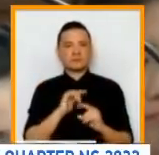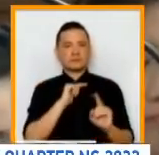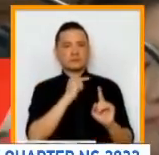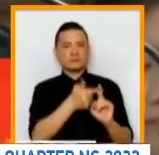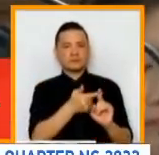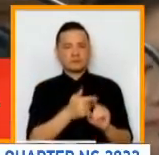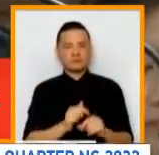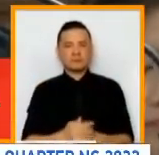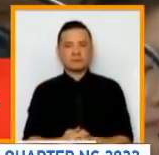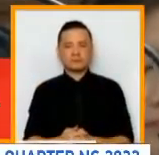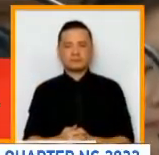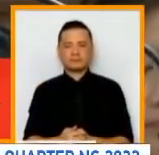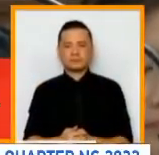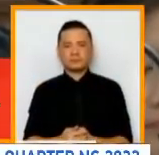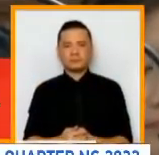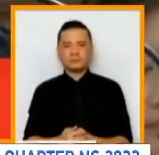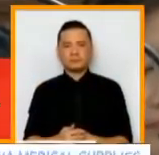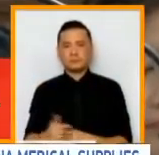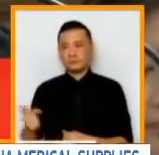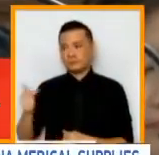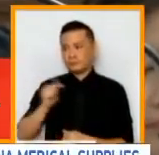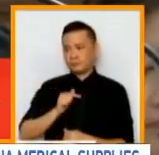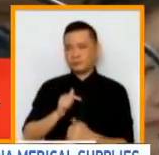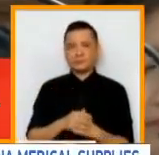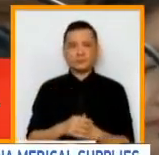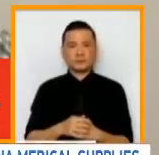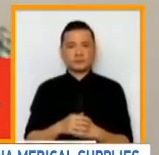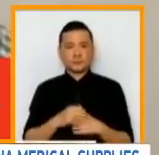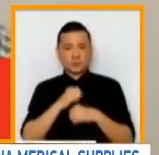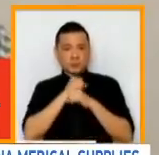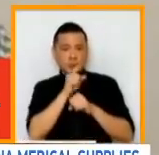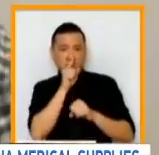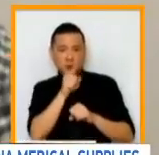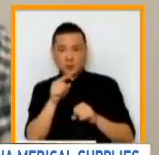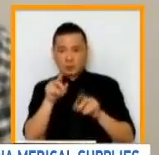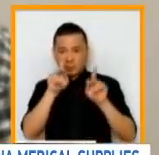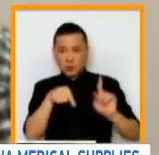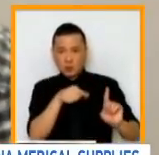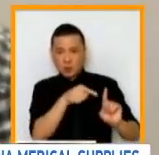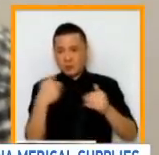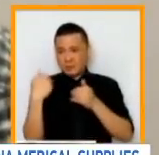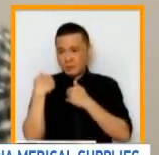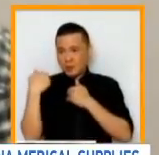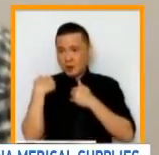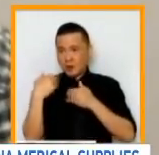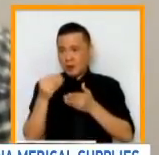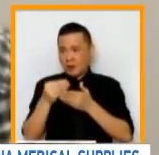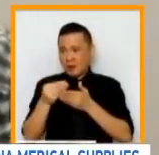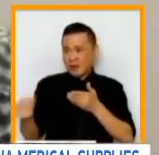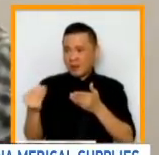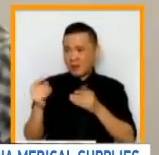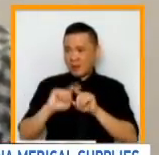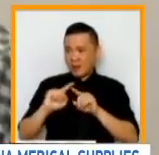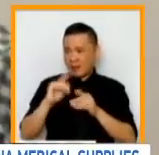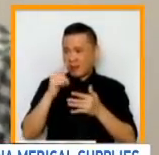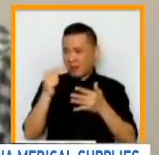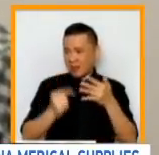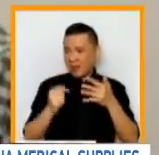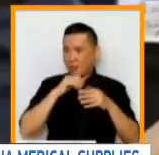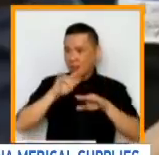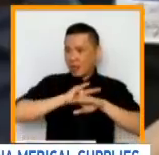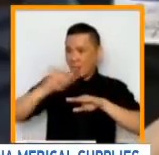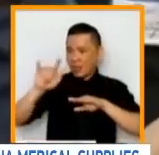Para hindi makalis ng bansa, gustong ilagay ni Senator Franklin Drilon sa hold departure order si dating Budget Undersecretary Lloyd Christopher